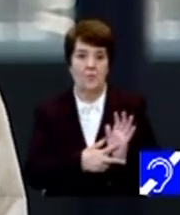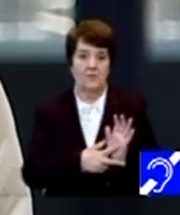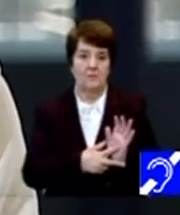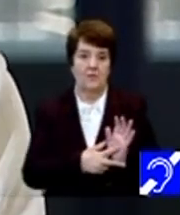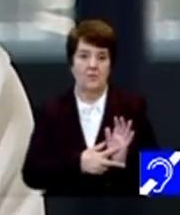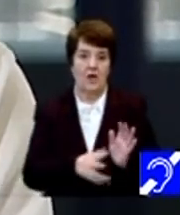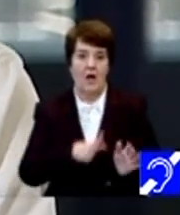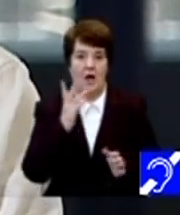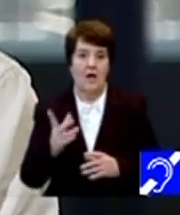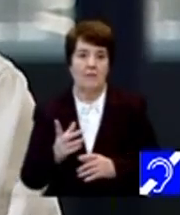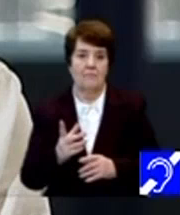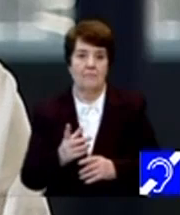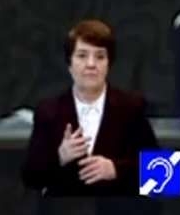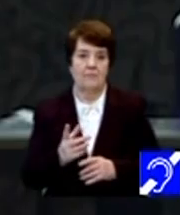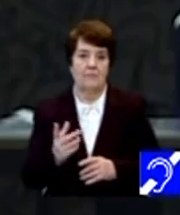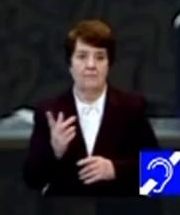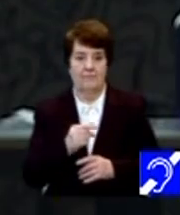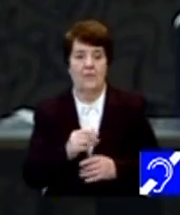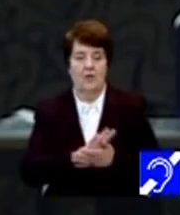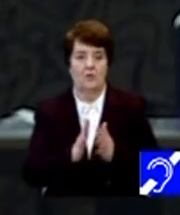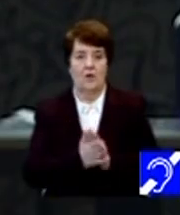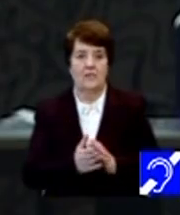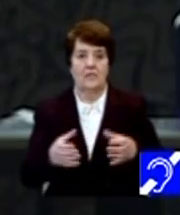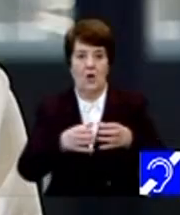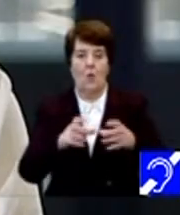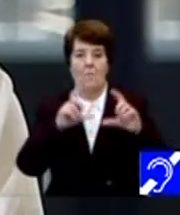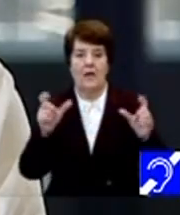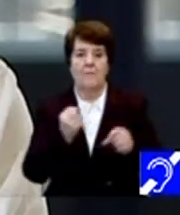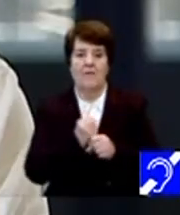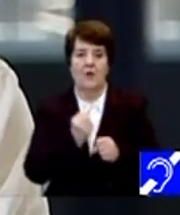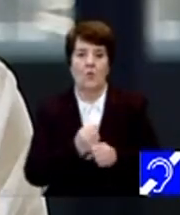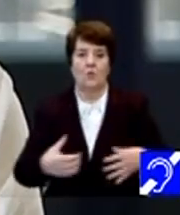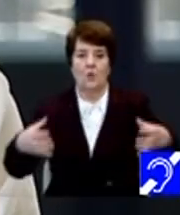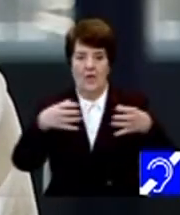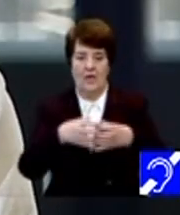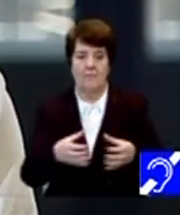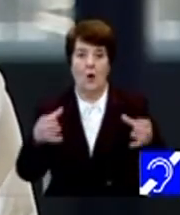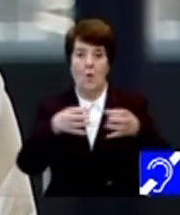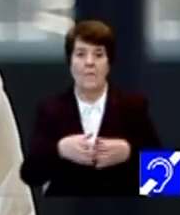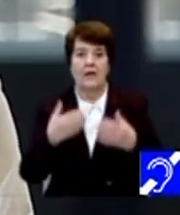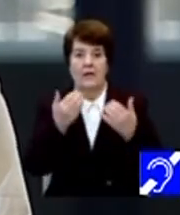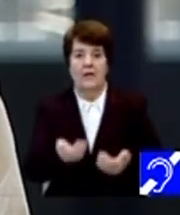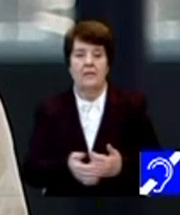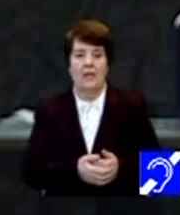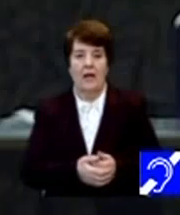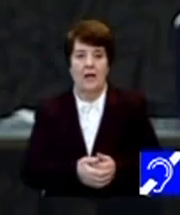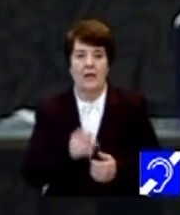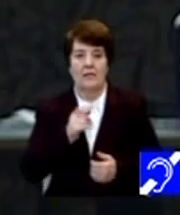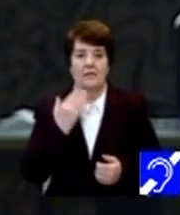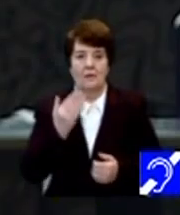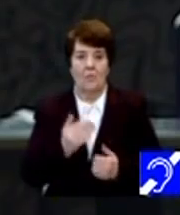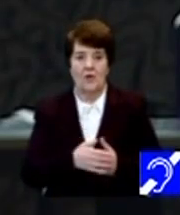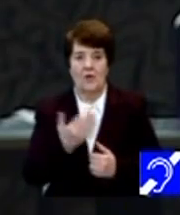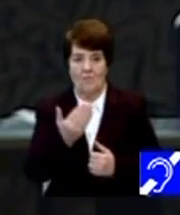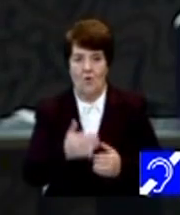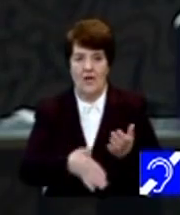în 2018 am plecat full-time doar pe companie, mi-am făcut echipă. Motoul companiei tale, dacă se traduci din